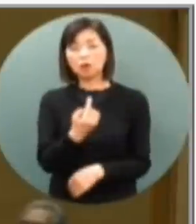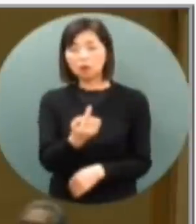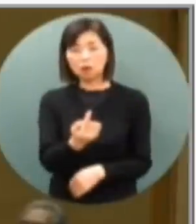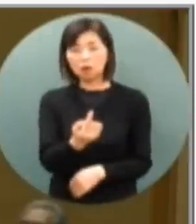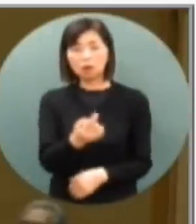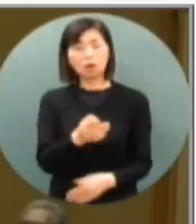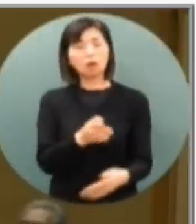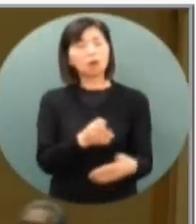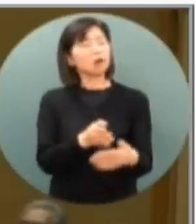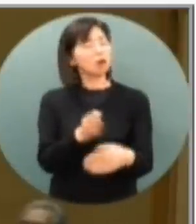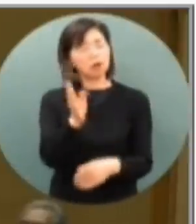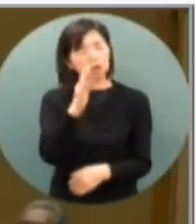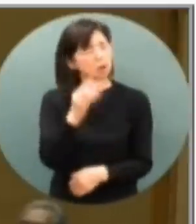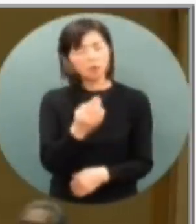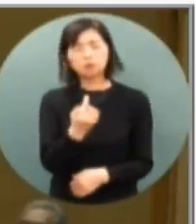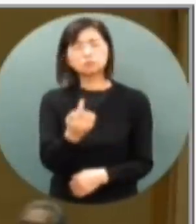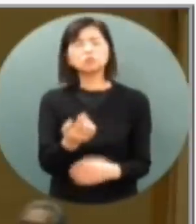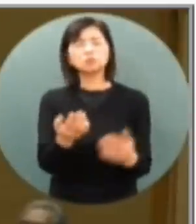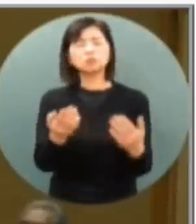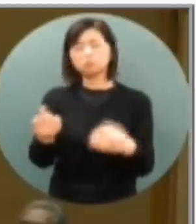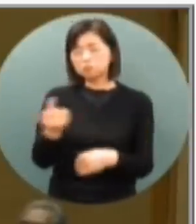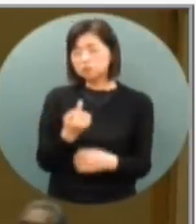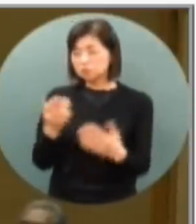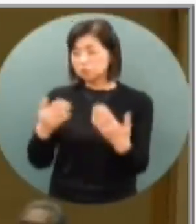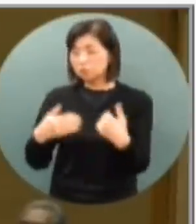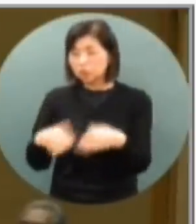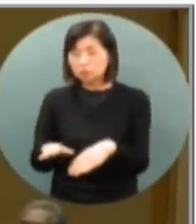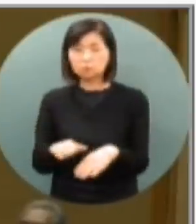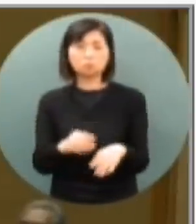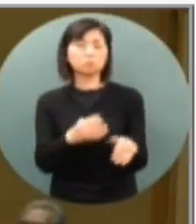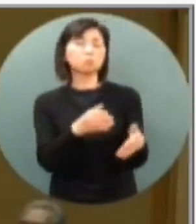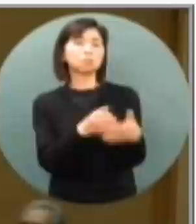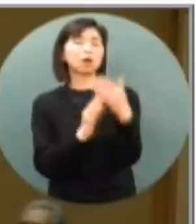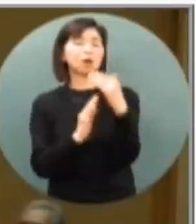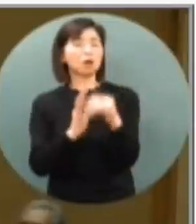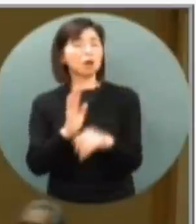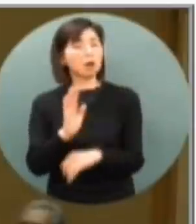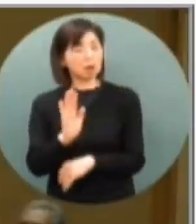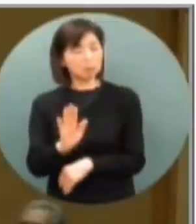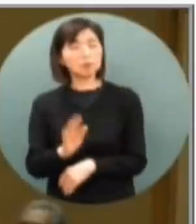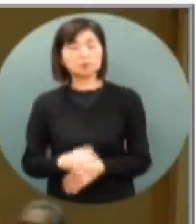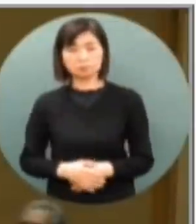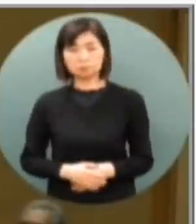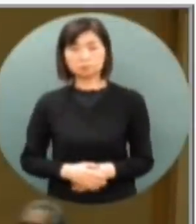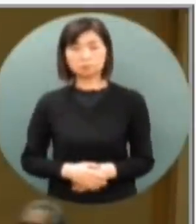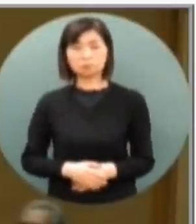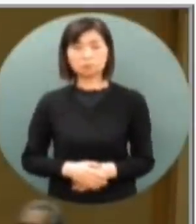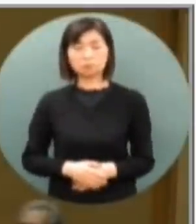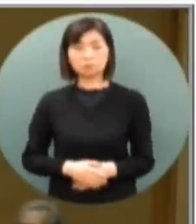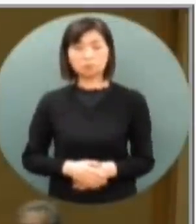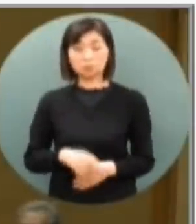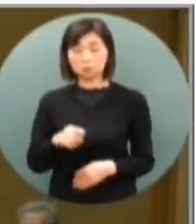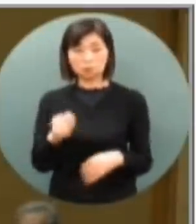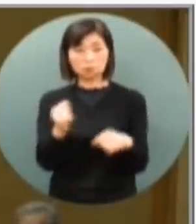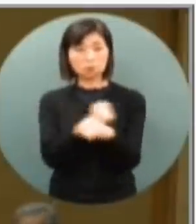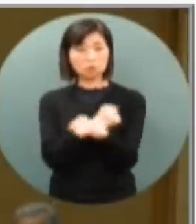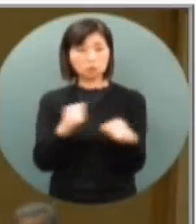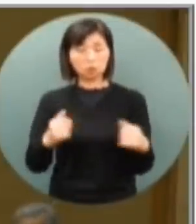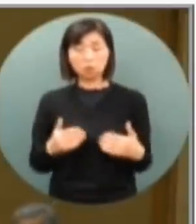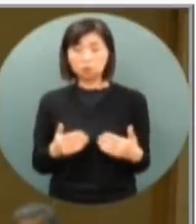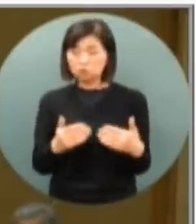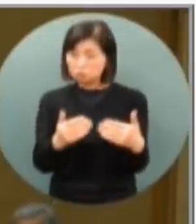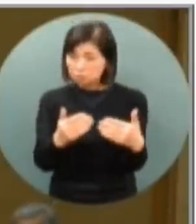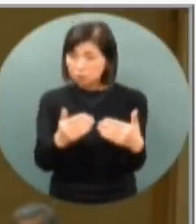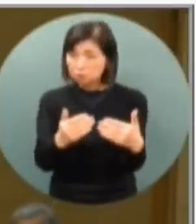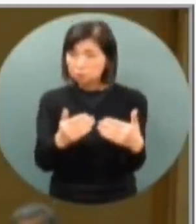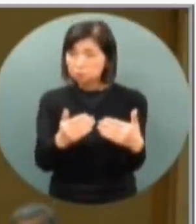答えが返ってくるというふうになっています。私はそこらあたりに何かこの事業を進めていく上